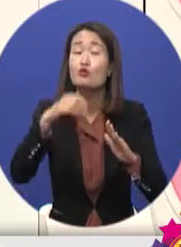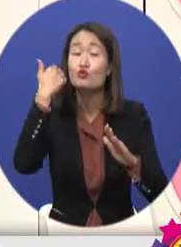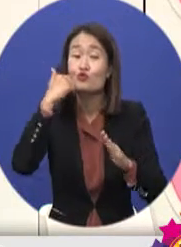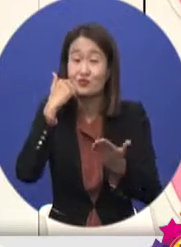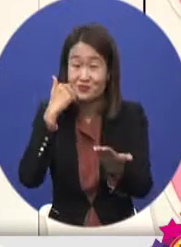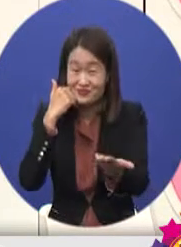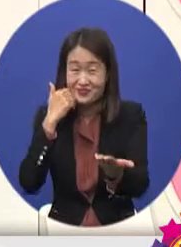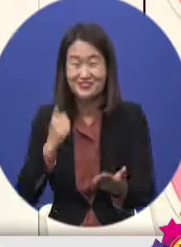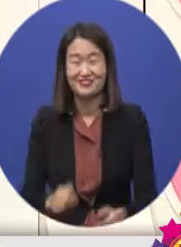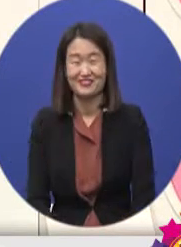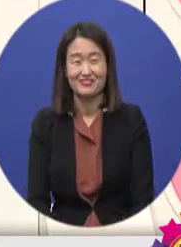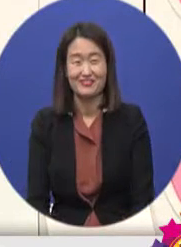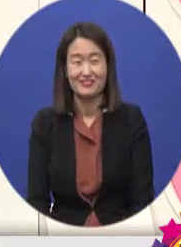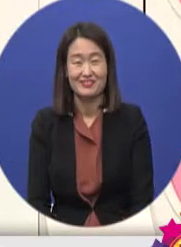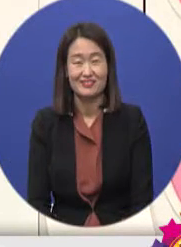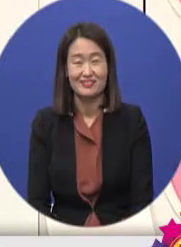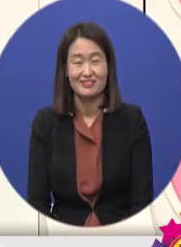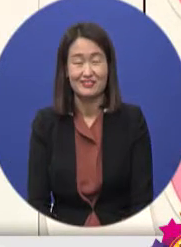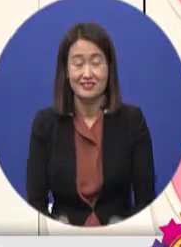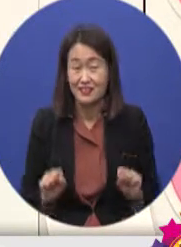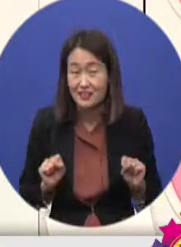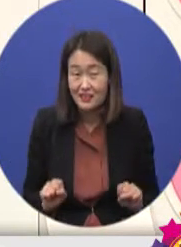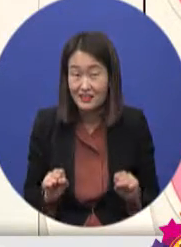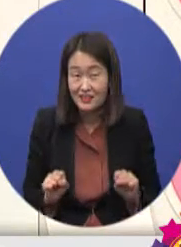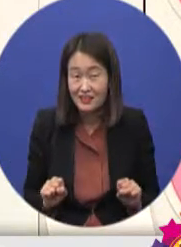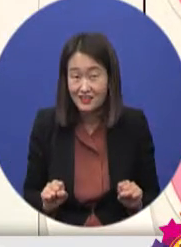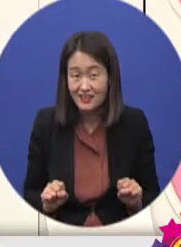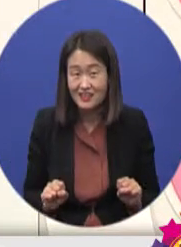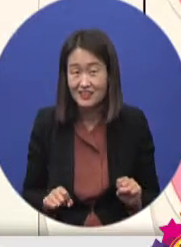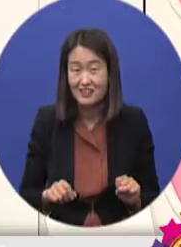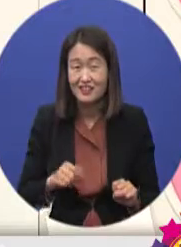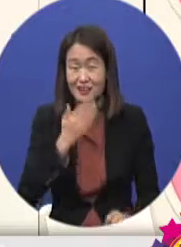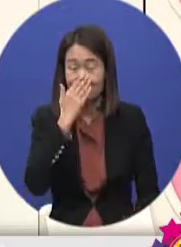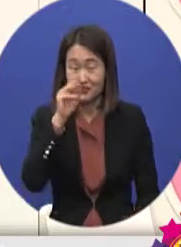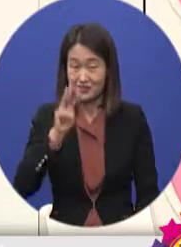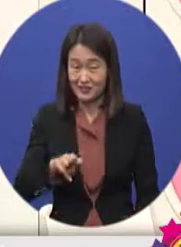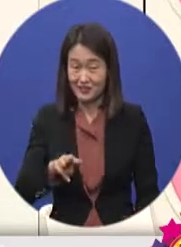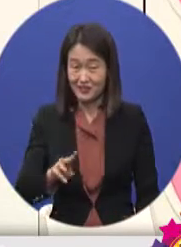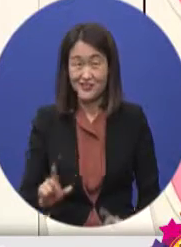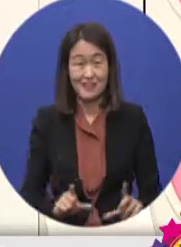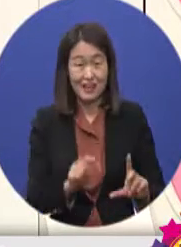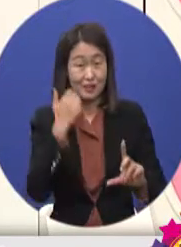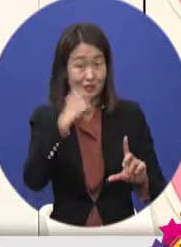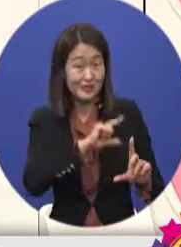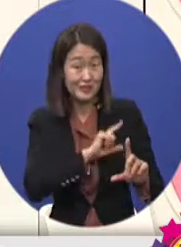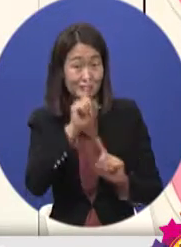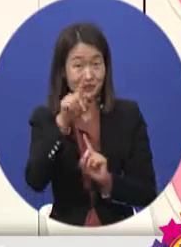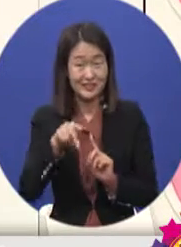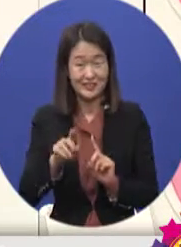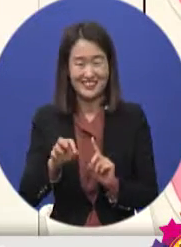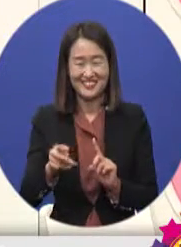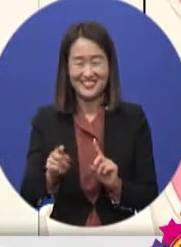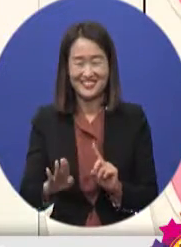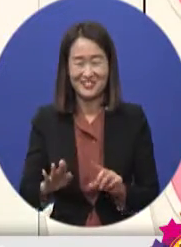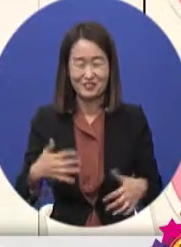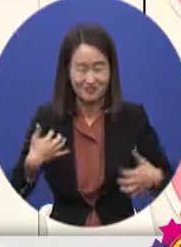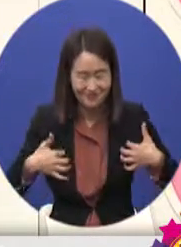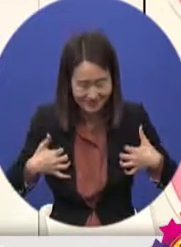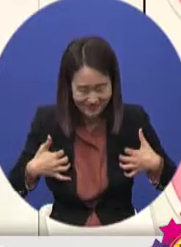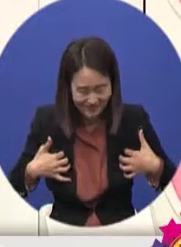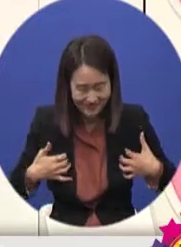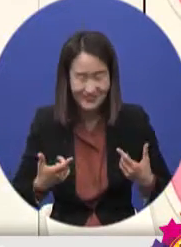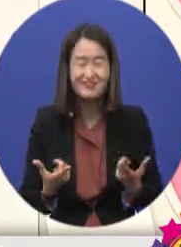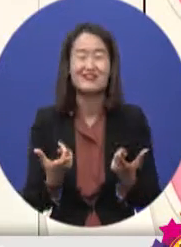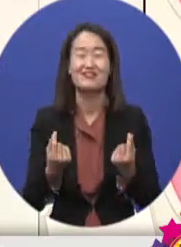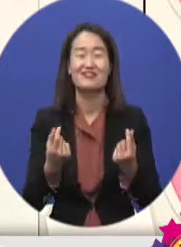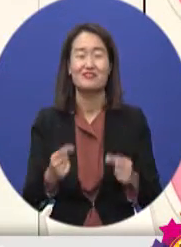누구셔요? 안녕하십니까. 순천에 사는 이상섭입니다. 안녕하세요. 예, 반갑습니다. 네,